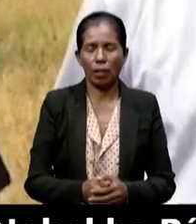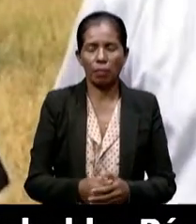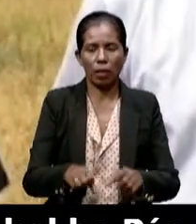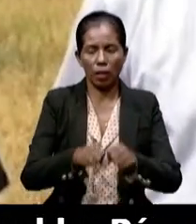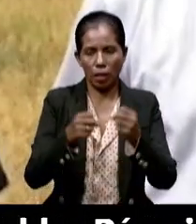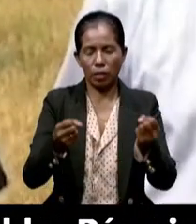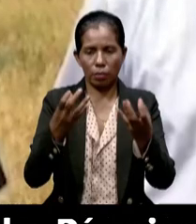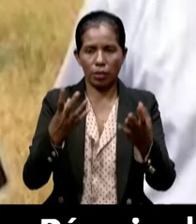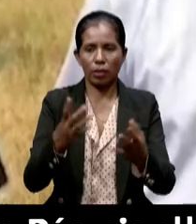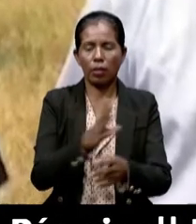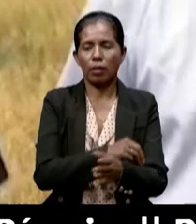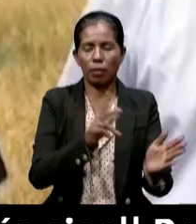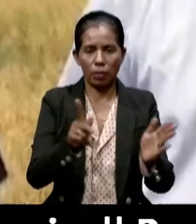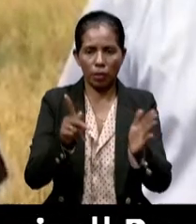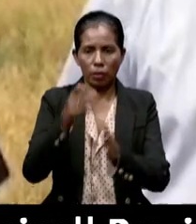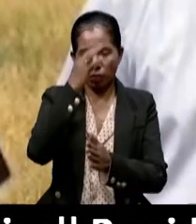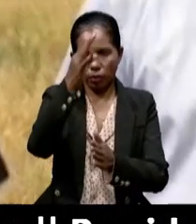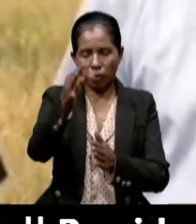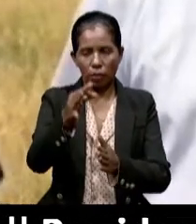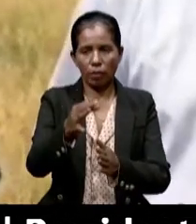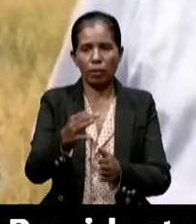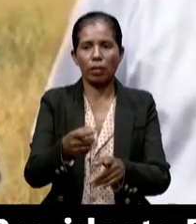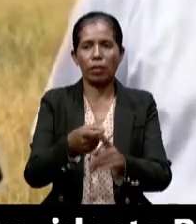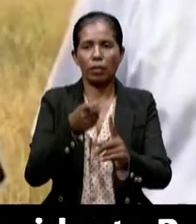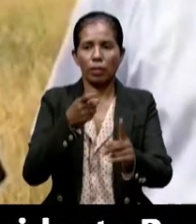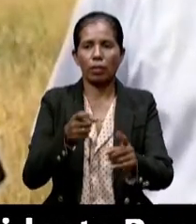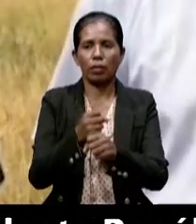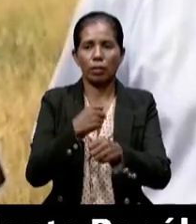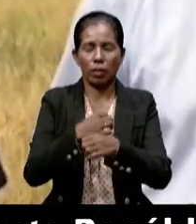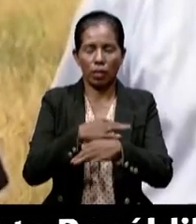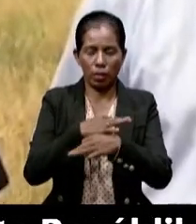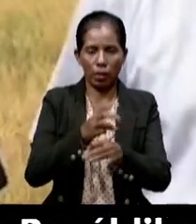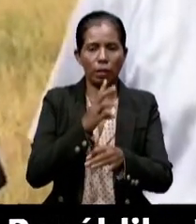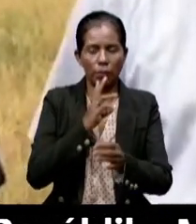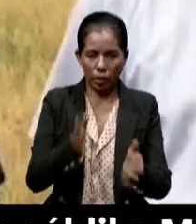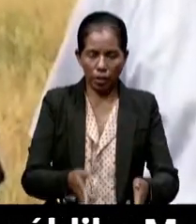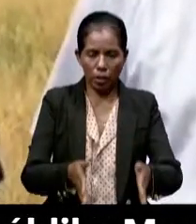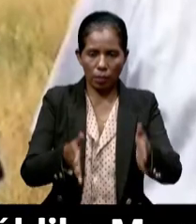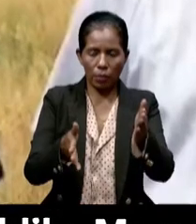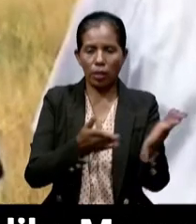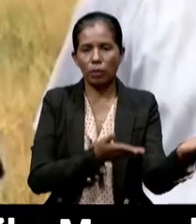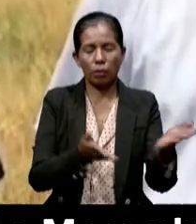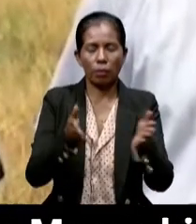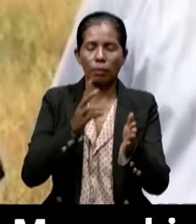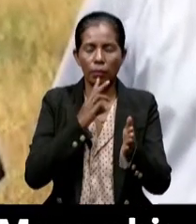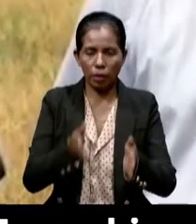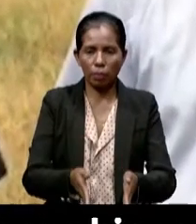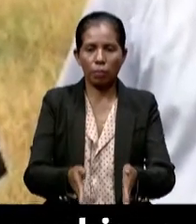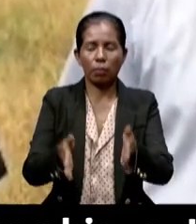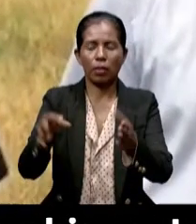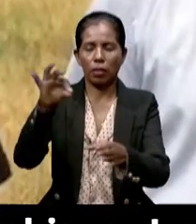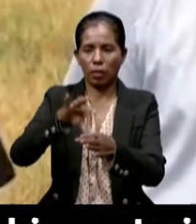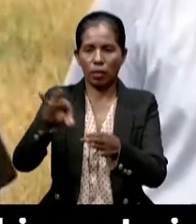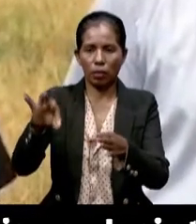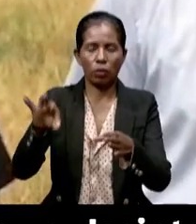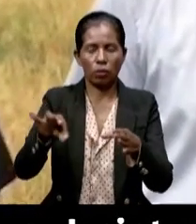barakona iha planu ba oin latli utanu fi kalau rehabilitasi sampai kesanggupan ini para fasilitas BMI yang akan dilakukan